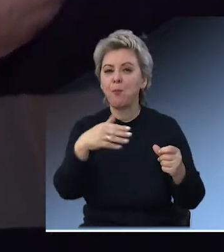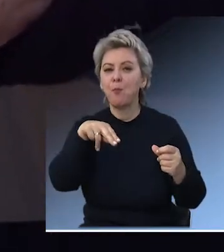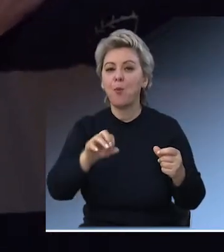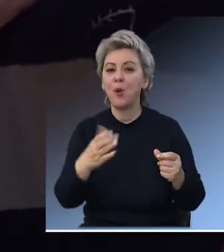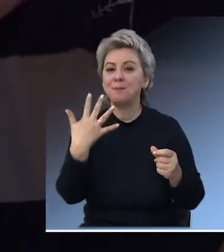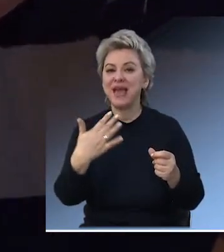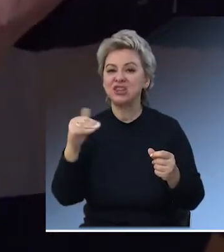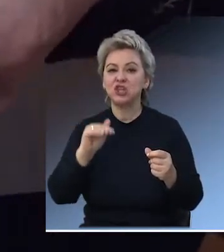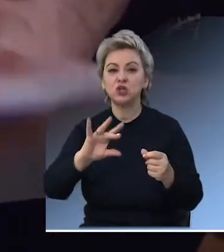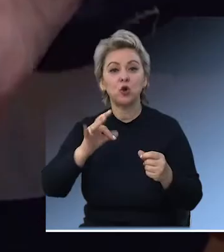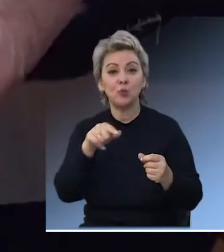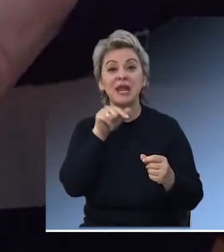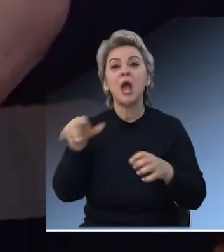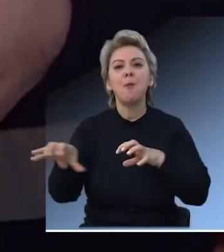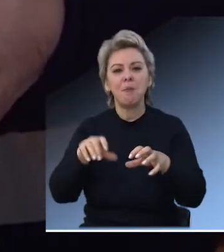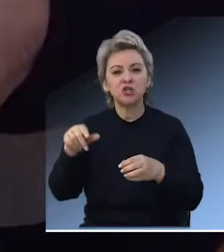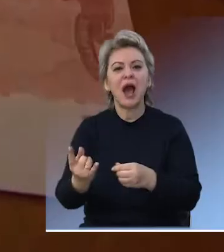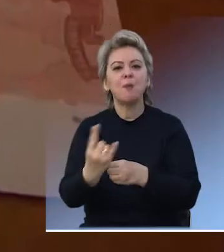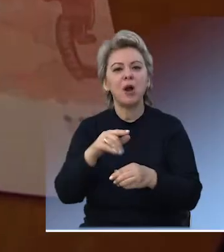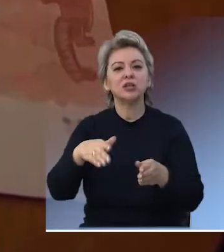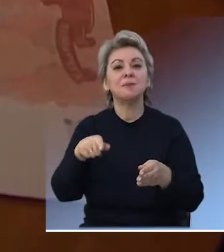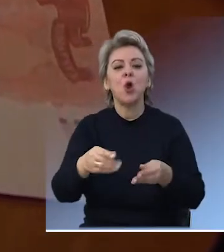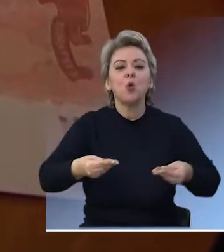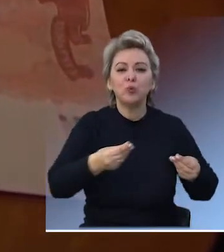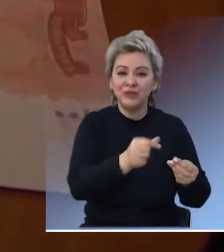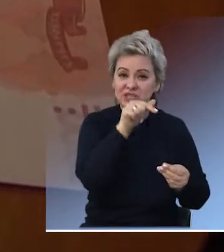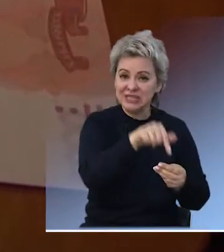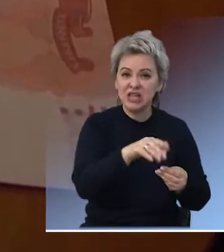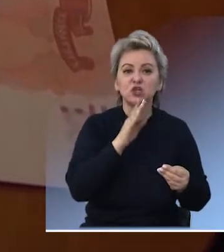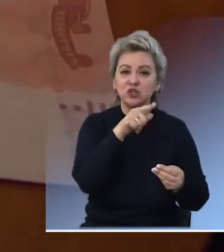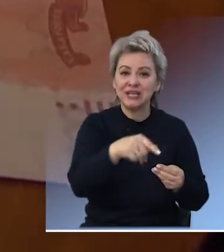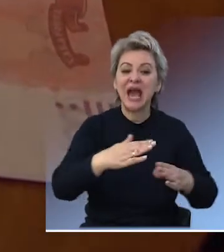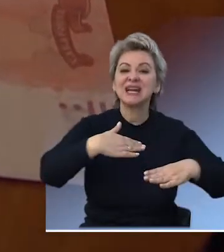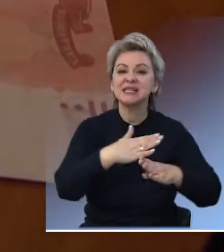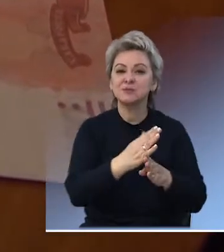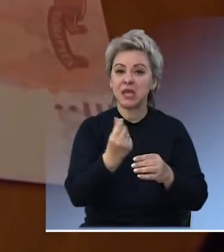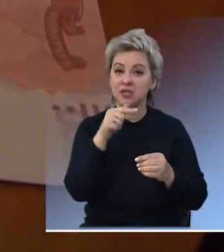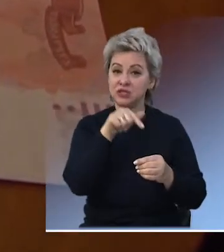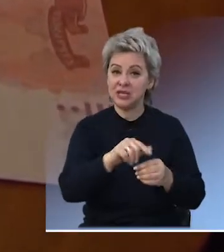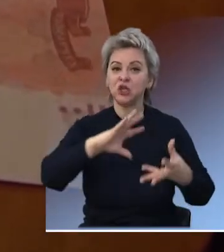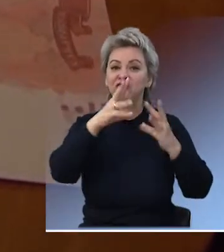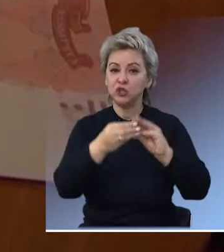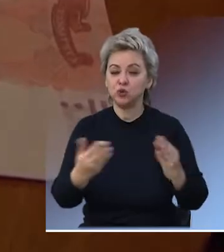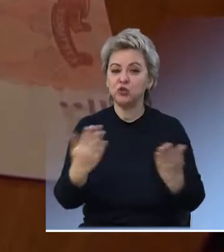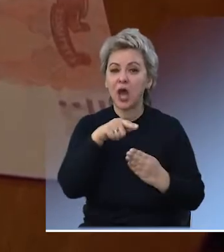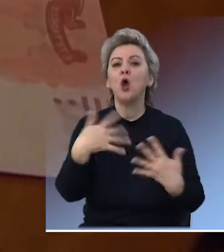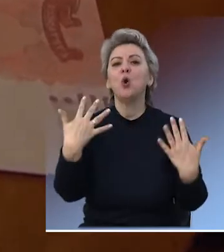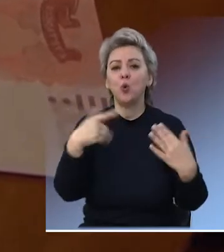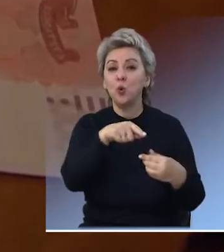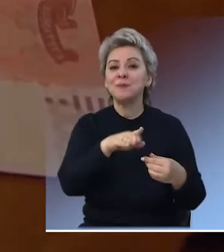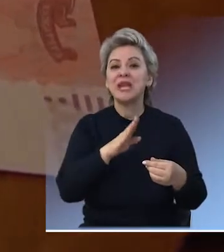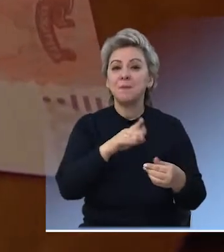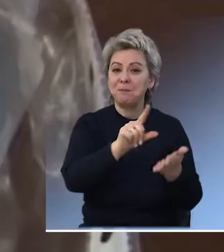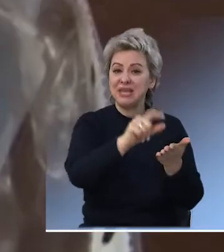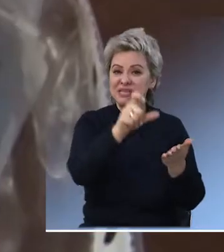номиналом 5000 рублей. В свою очередь, мошенница обманным путем убедила пожилую женщину разменять ей деньги, в результате чего у